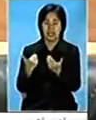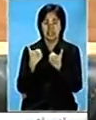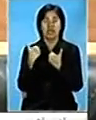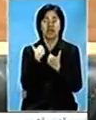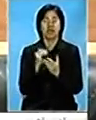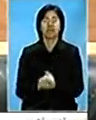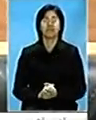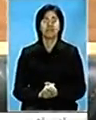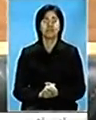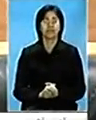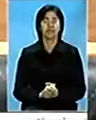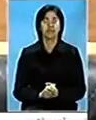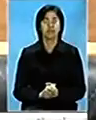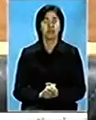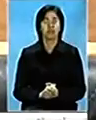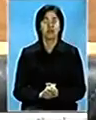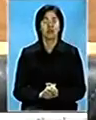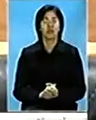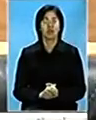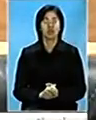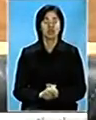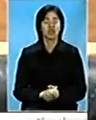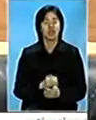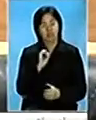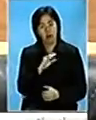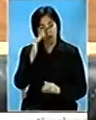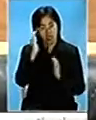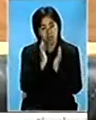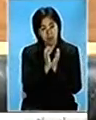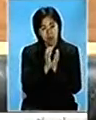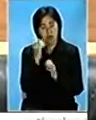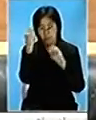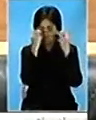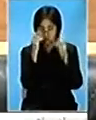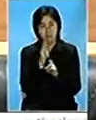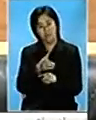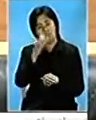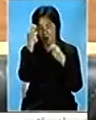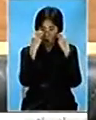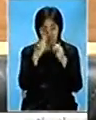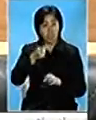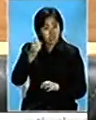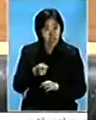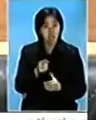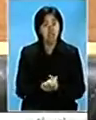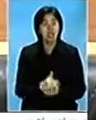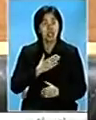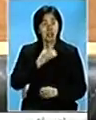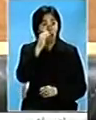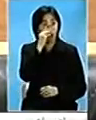เนี่ยที่บอกว่าเฉลิมเมาเนี่ยแล้วเขาเมาจริงอ่ะใช่ไหมฮะแต่พอเวลาดิฉัน